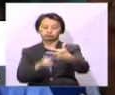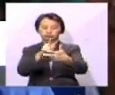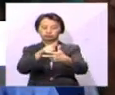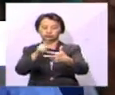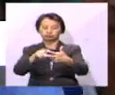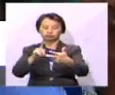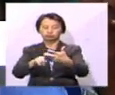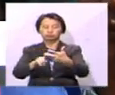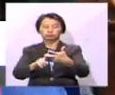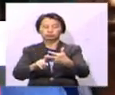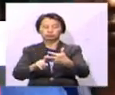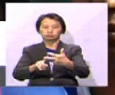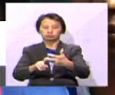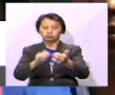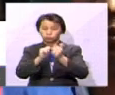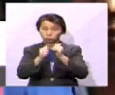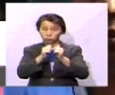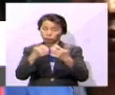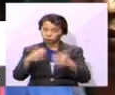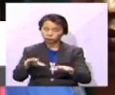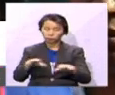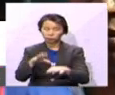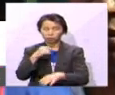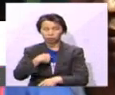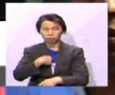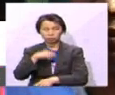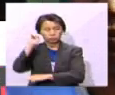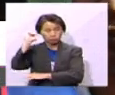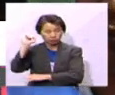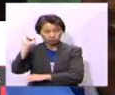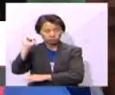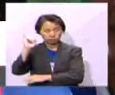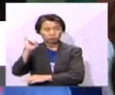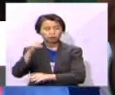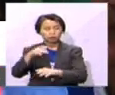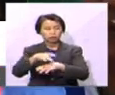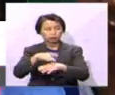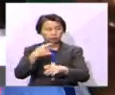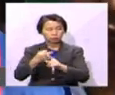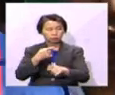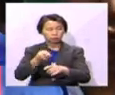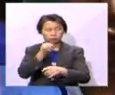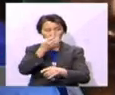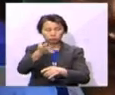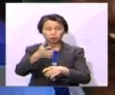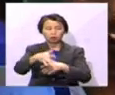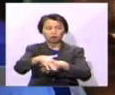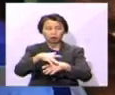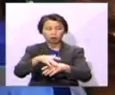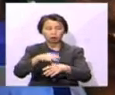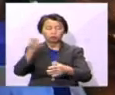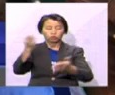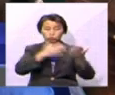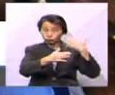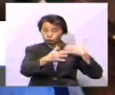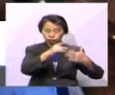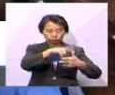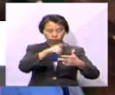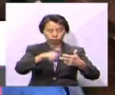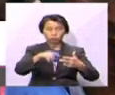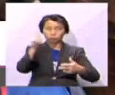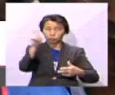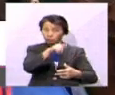mereka akan mematuhi syarat tersebut. Ya? Jadi kesan daripada pengumuman awal sukan-sukan ini digugurkan daripada Sukma